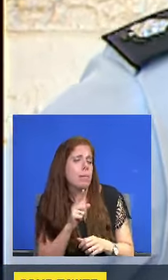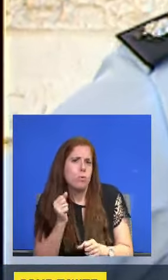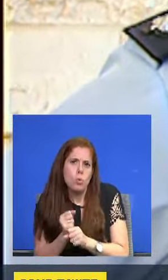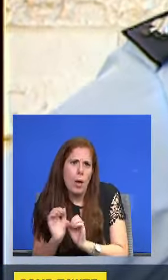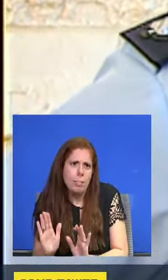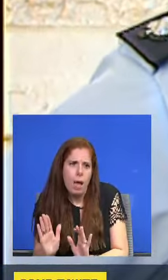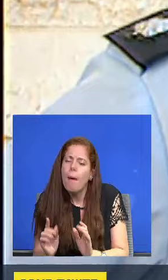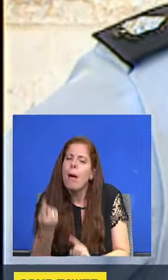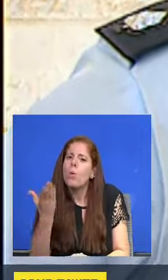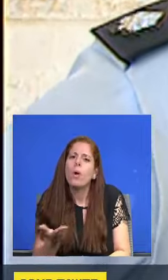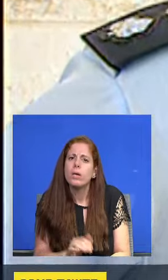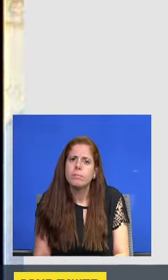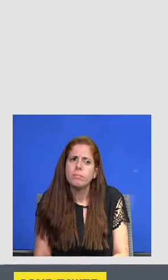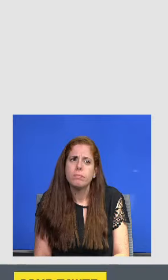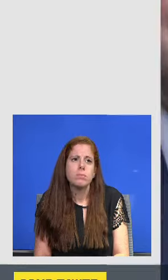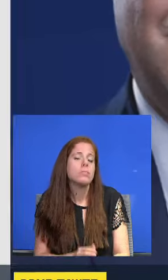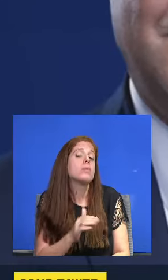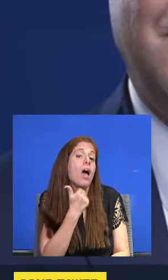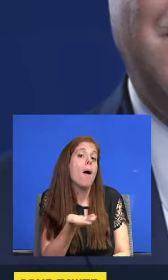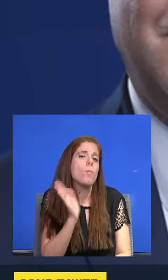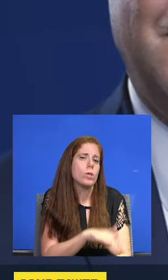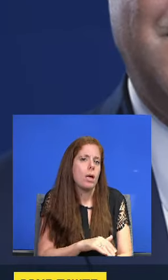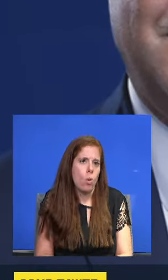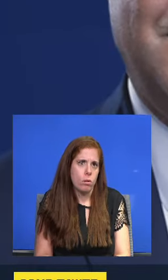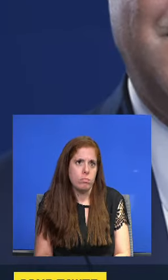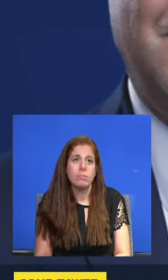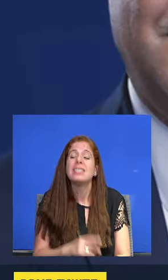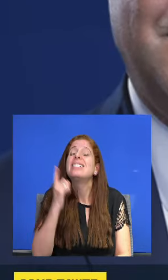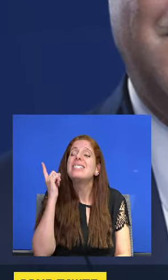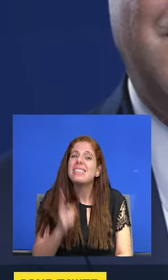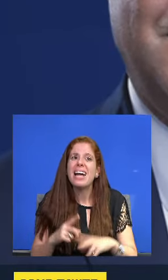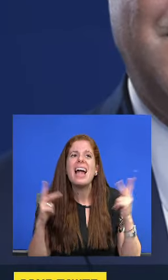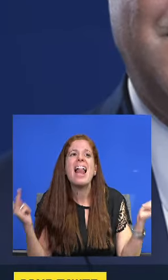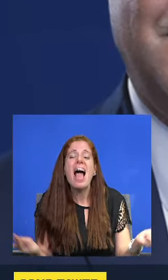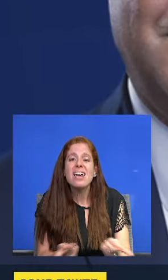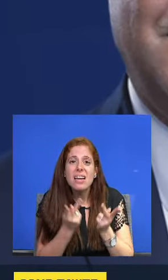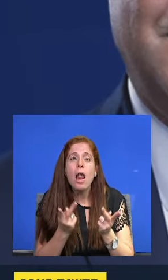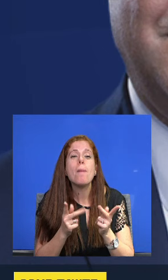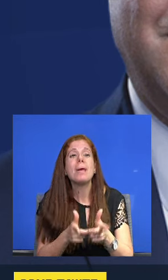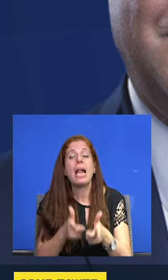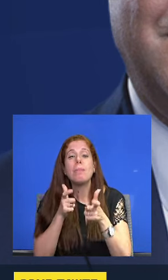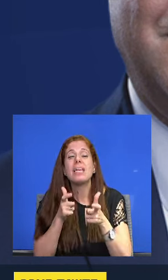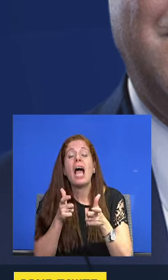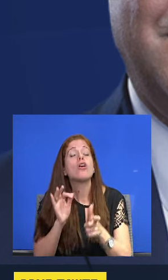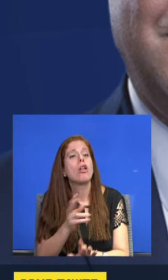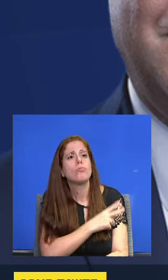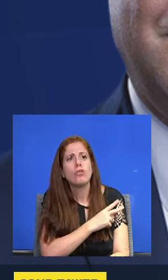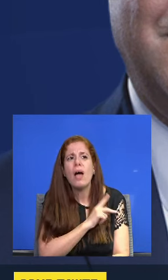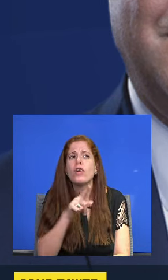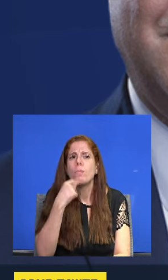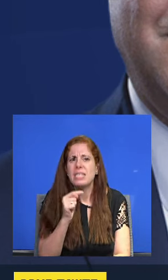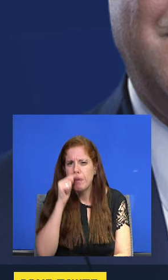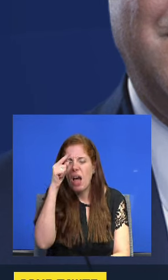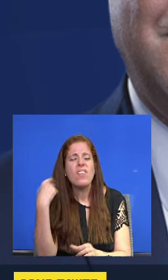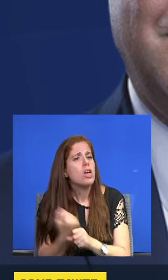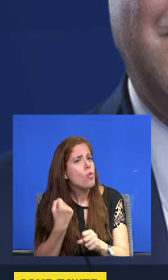לכם? היה הרבה יותר גרוע. כן, צריך להקל בנעלי פתיחה באש של המשטרה. אני אומר את זה בגאווה, אני עובד על זה.